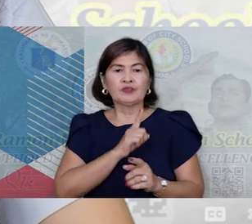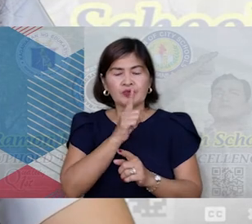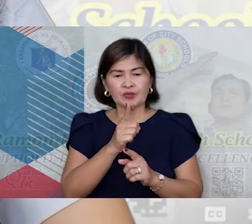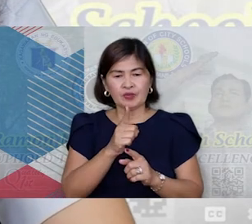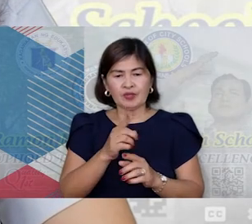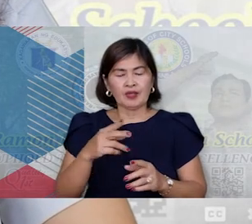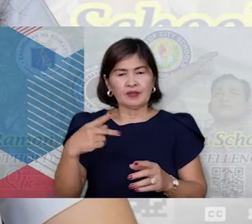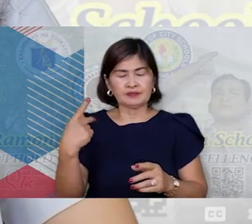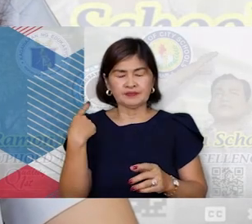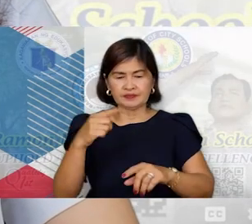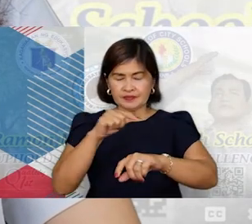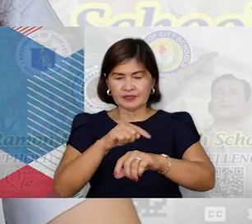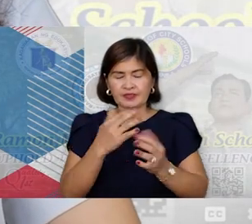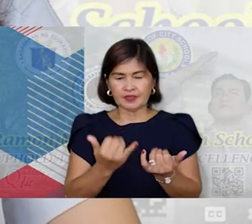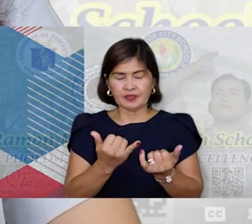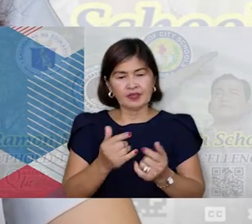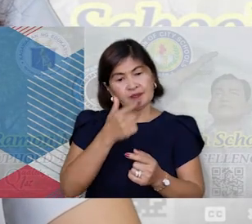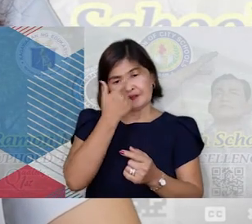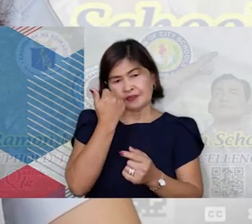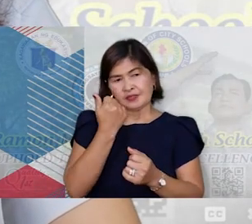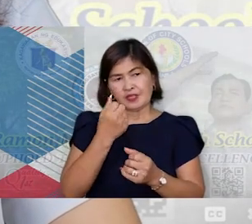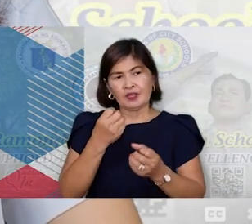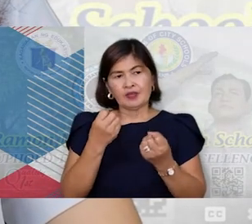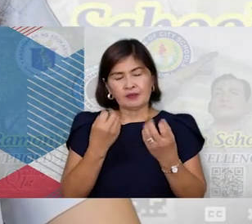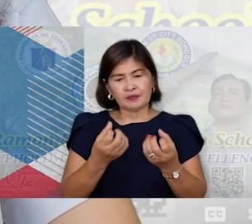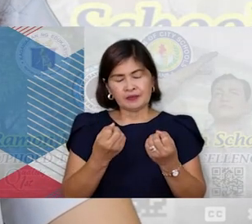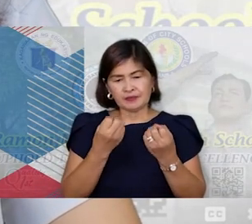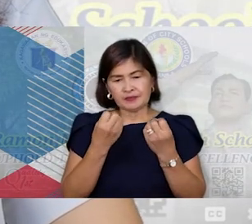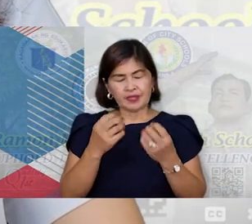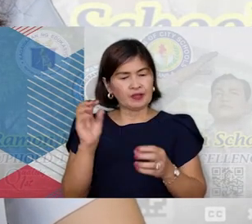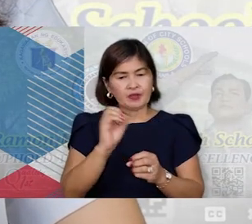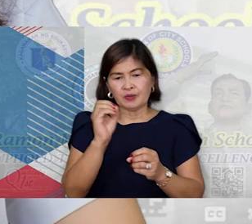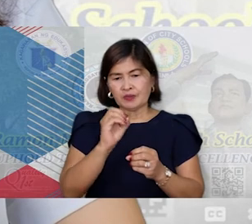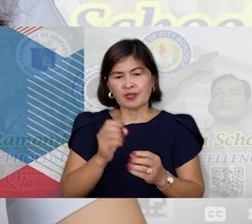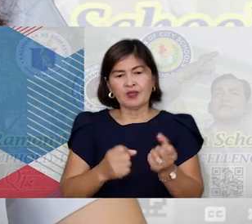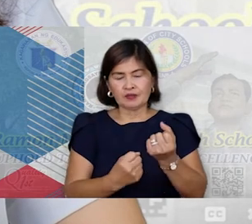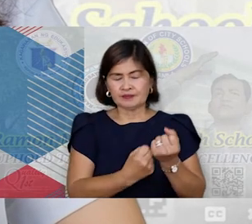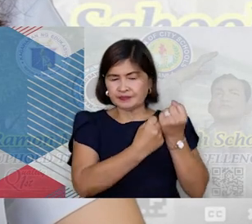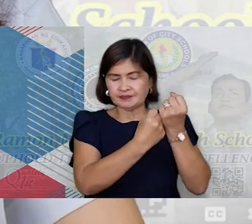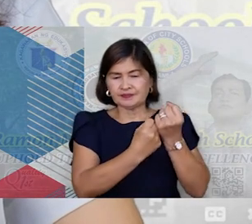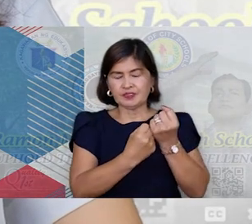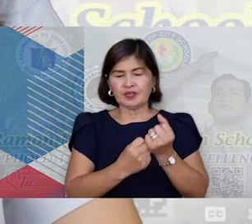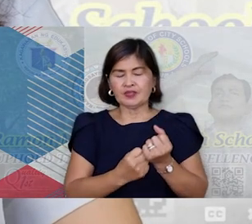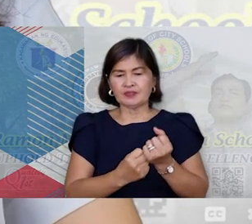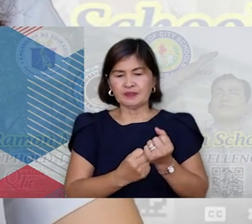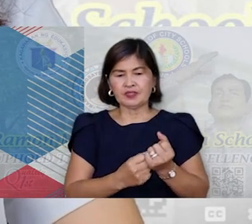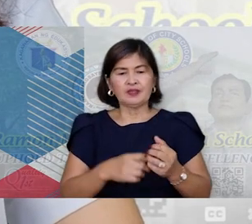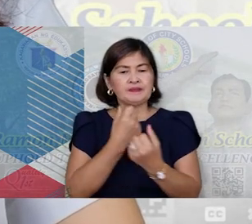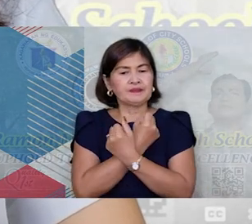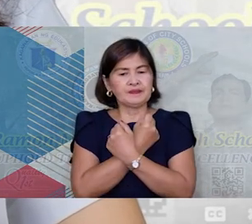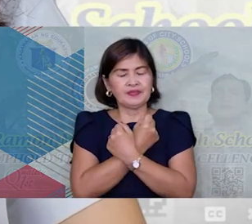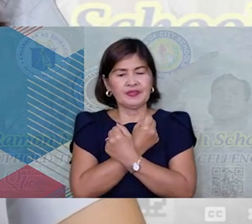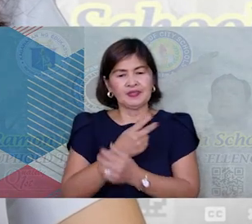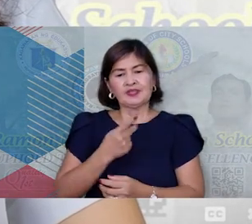ang pagkakataong ito dahil sa walang sawang suporta ng ating mga minamahal na magulang